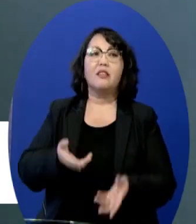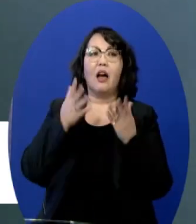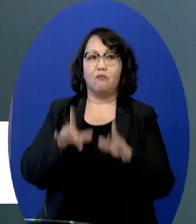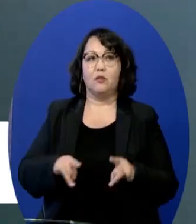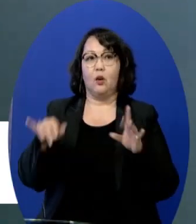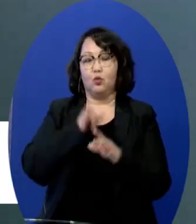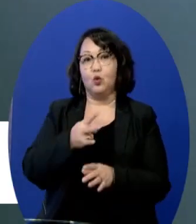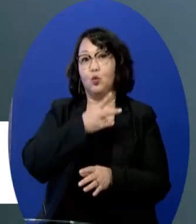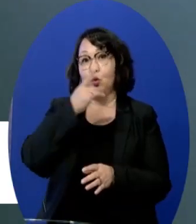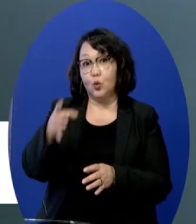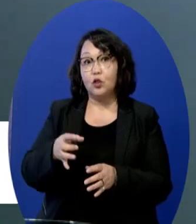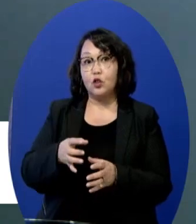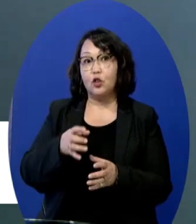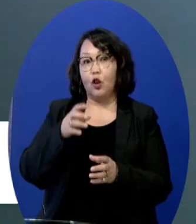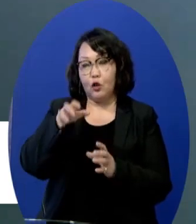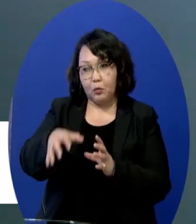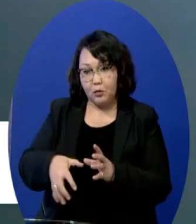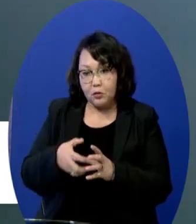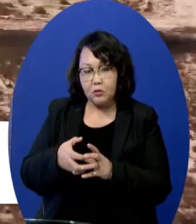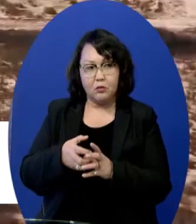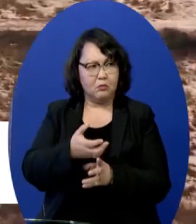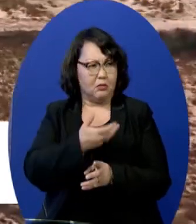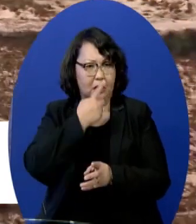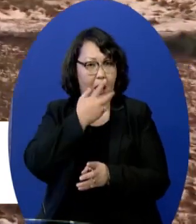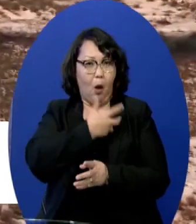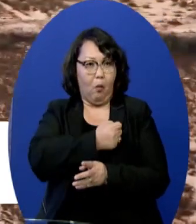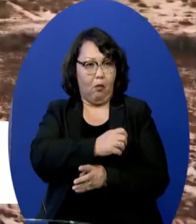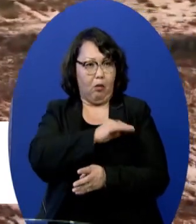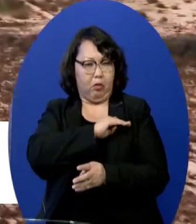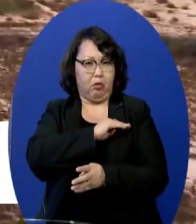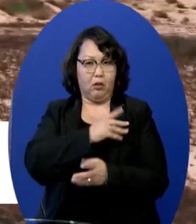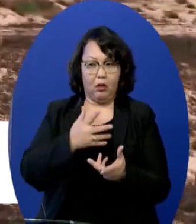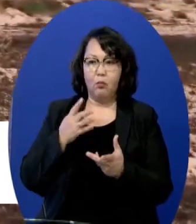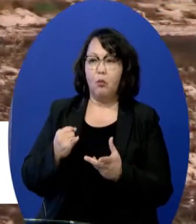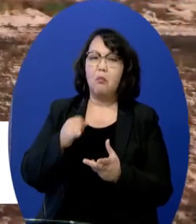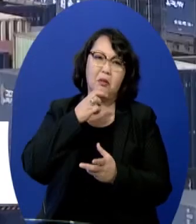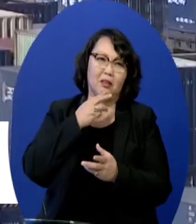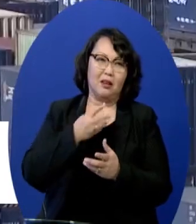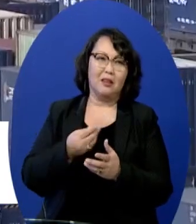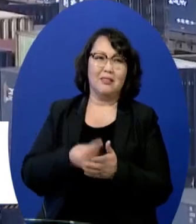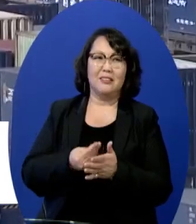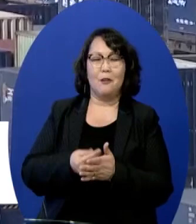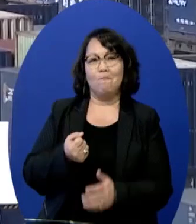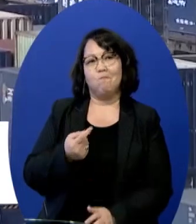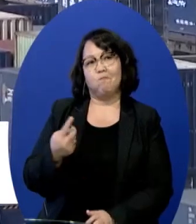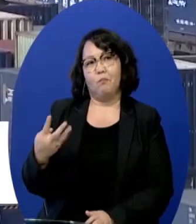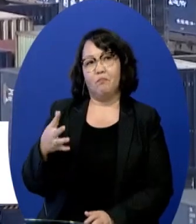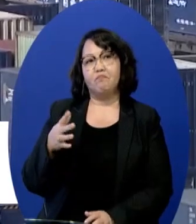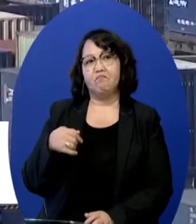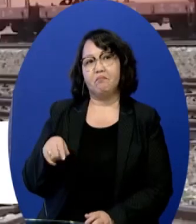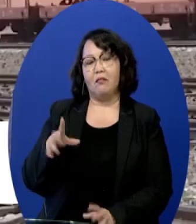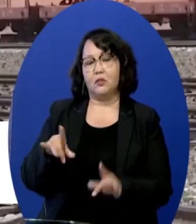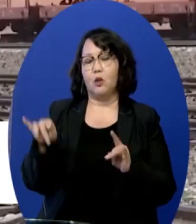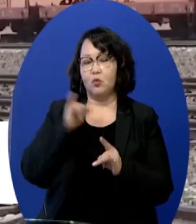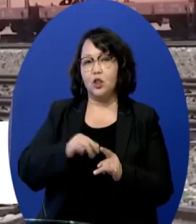албарлагч томоохон компаниуд энэ мэдээллийг муу тохиох хэмээн хүлээн авч байгаа нь илт байна. Тодорхойлбол Canada Global,